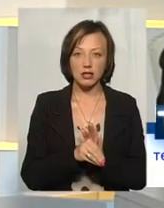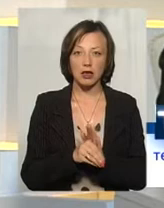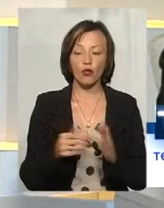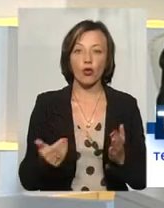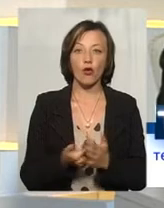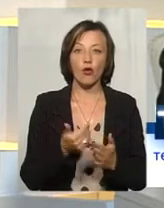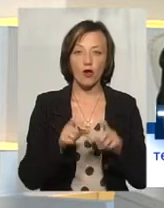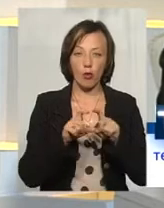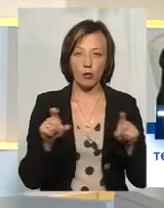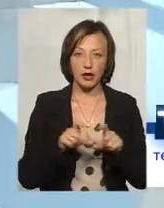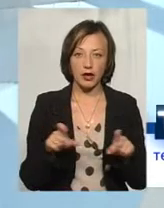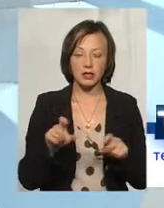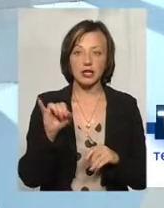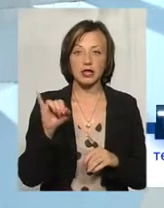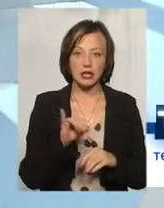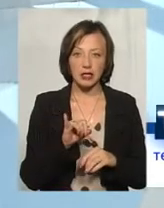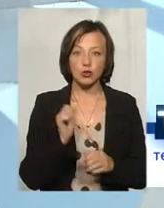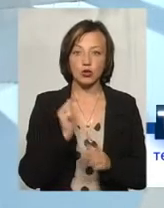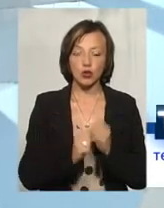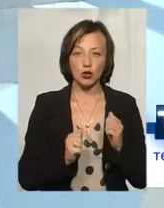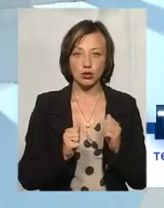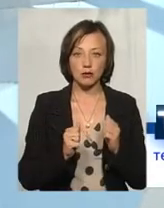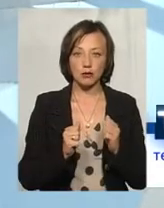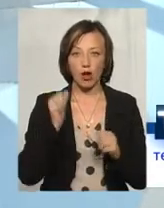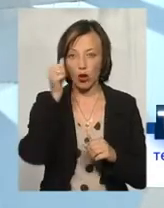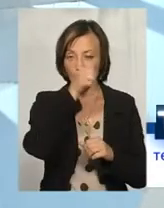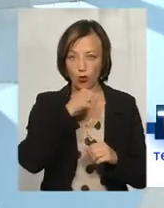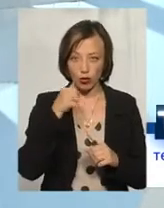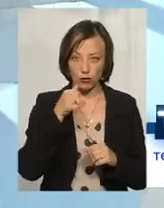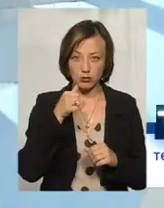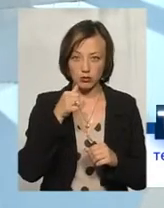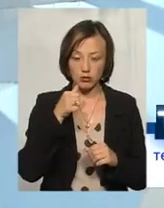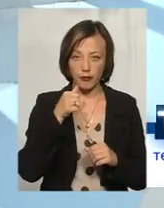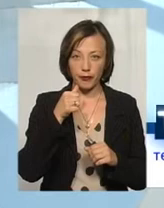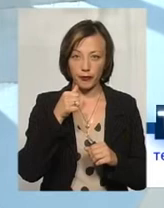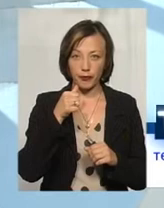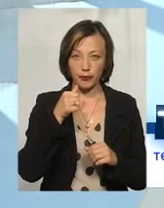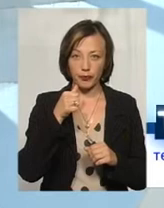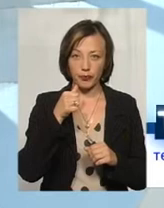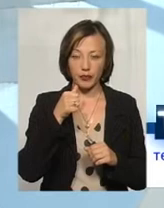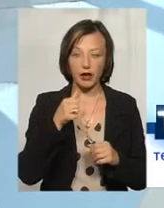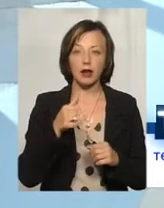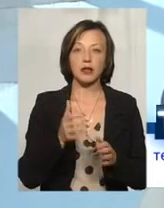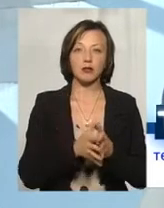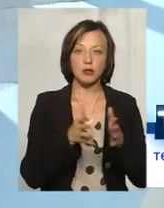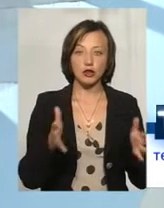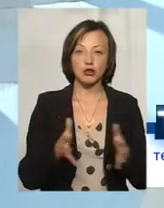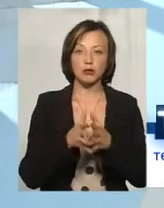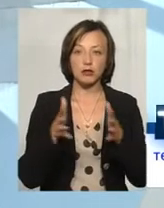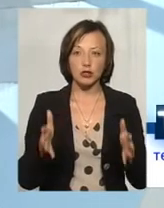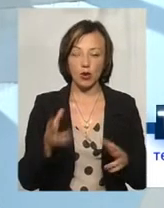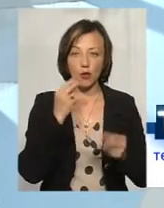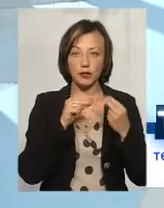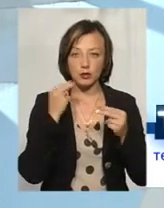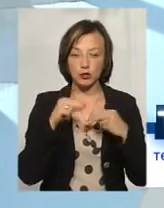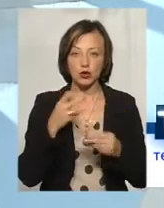нові об'єкти. І з кожним роком вона все більше і більше